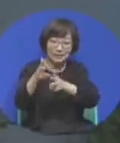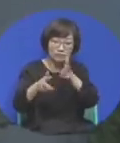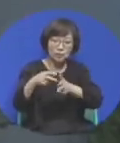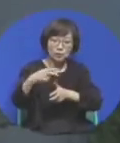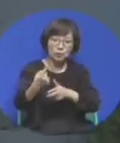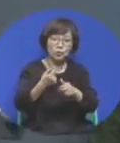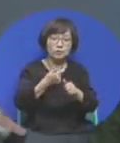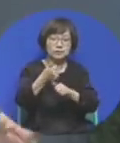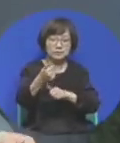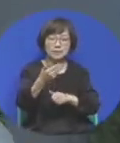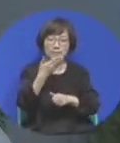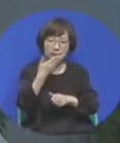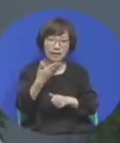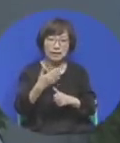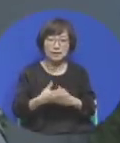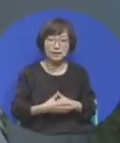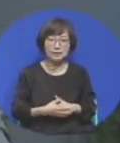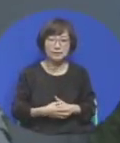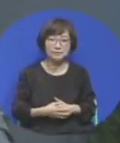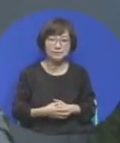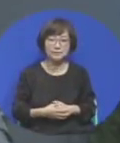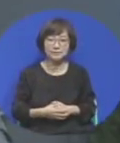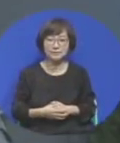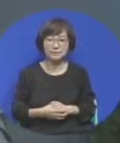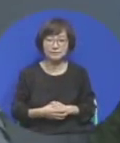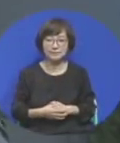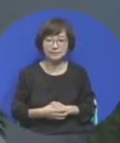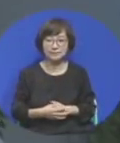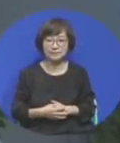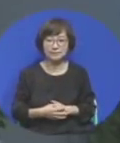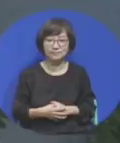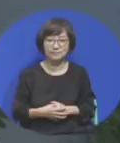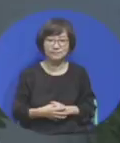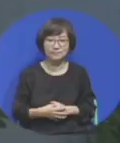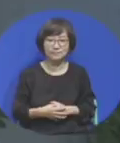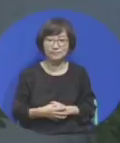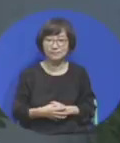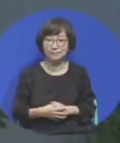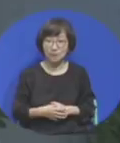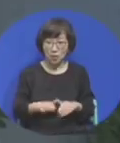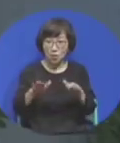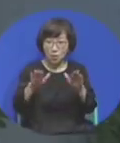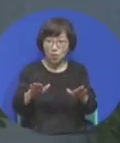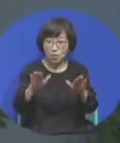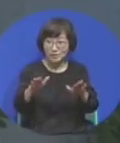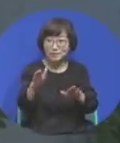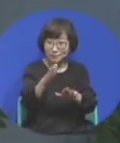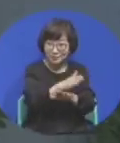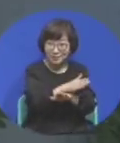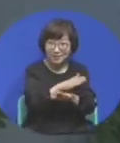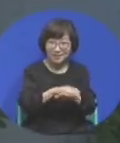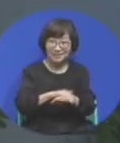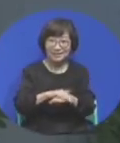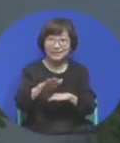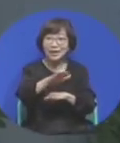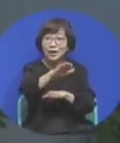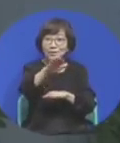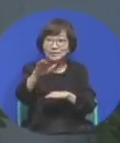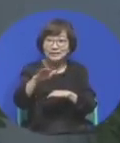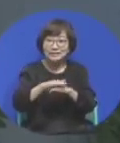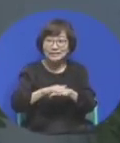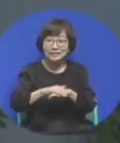있는 것이다. 이런. Then you can succeed in your business, even in your studies. 오늘 이 시간부터 여러분을 응답을